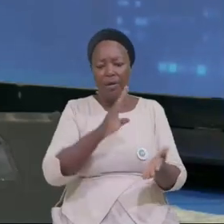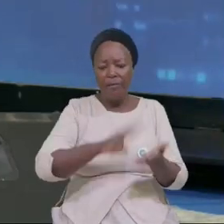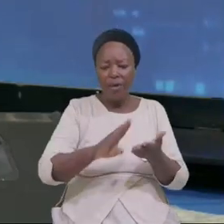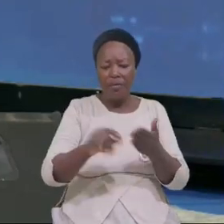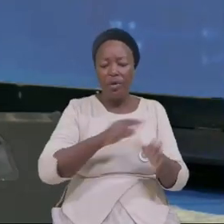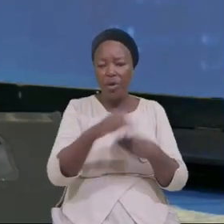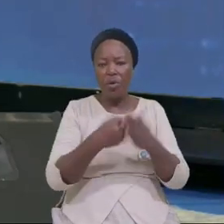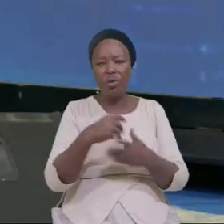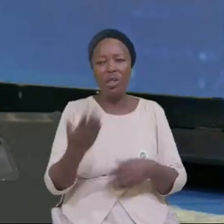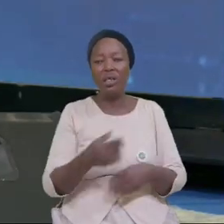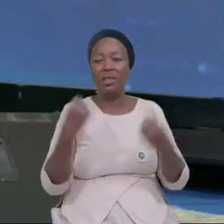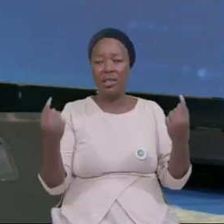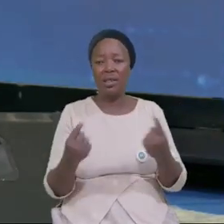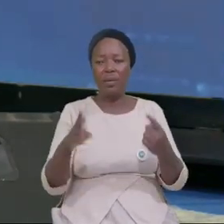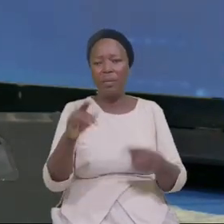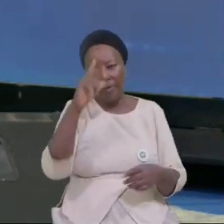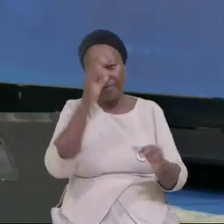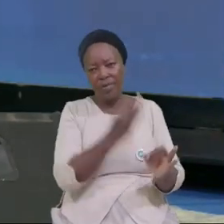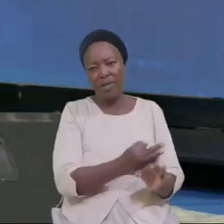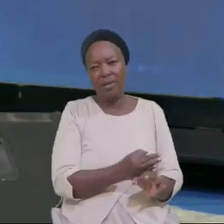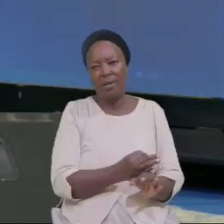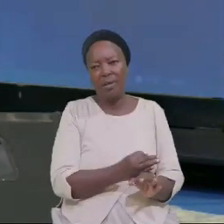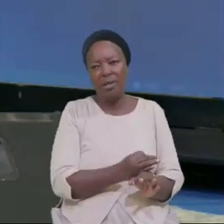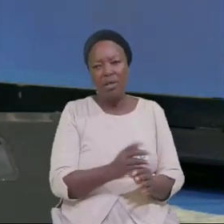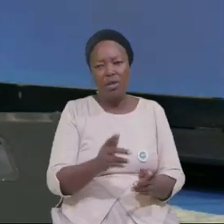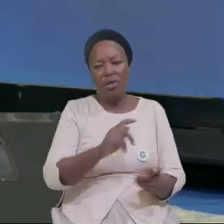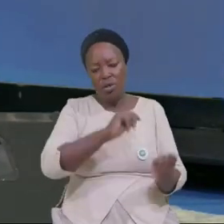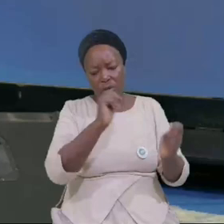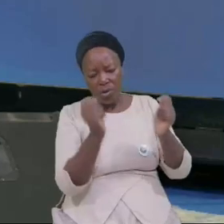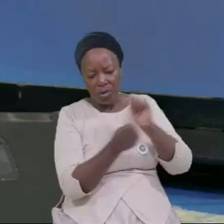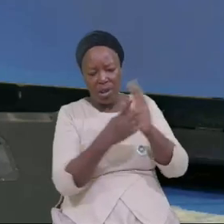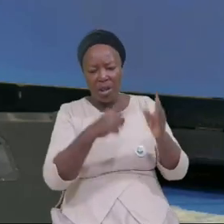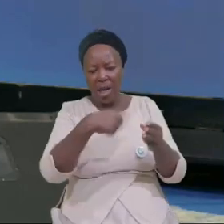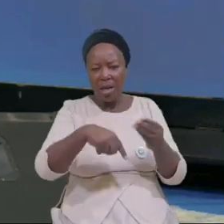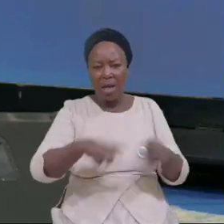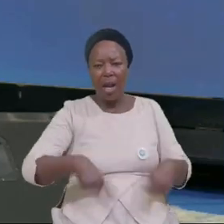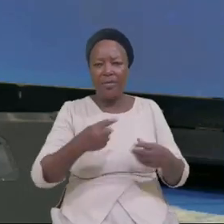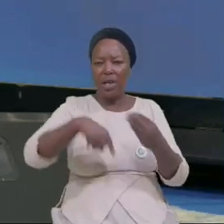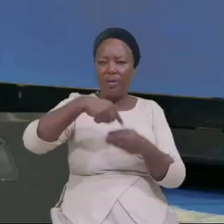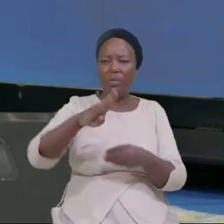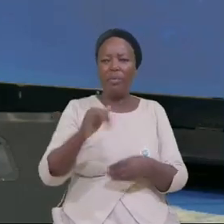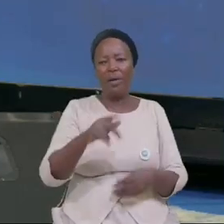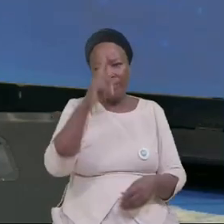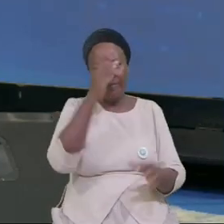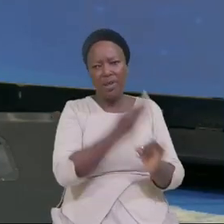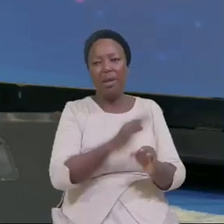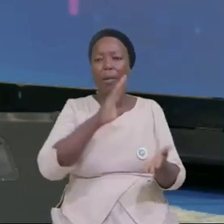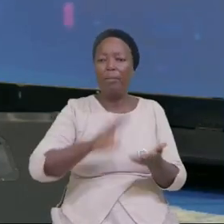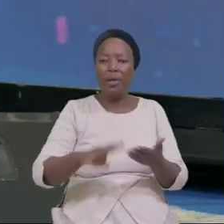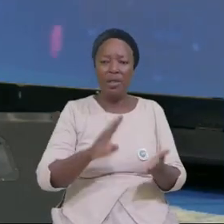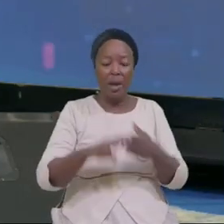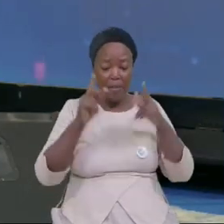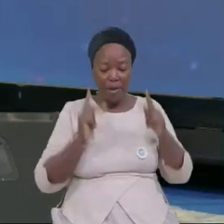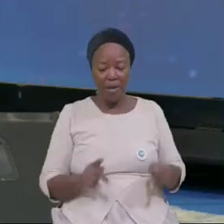Pardonnant leur péché par la foi. Transformant leur vie par la foi. Pardonner,